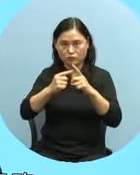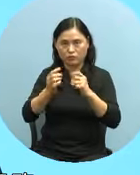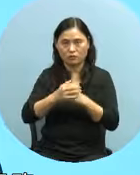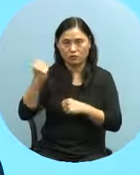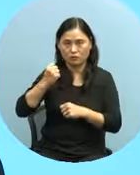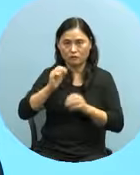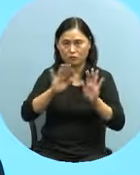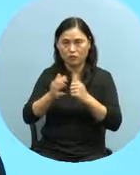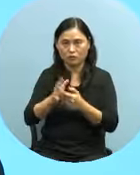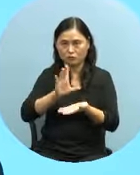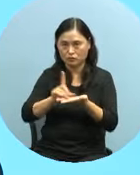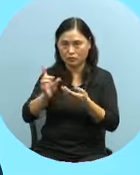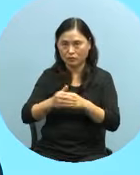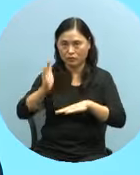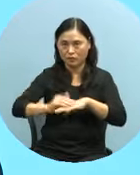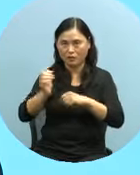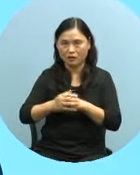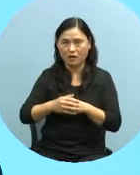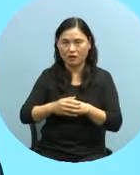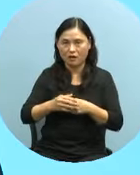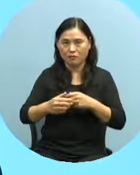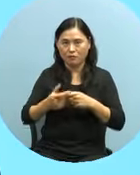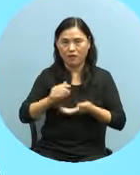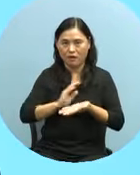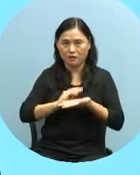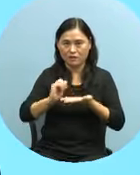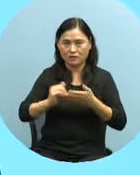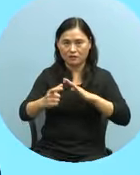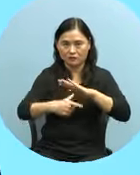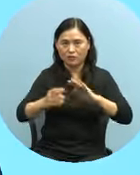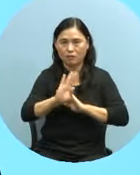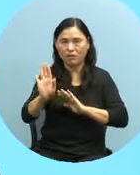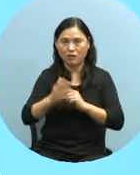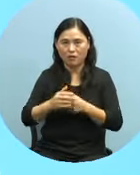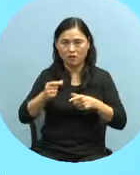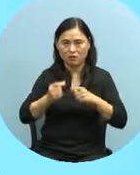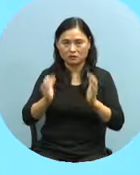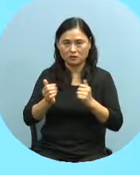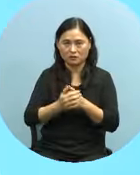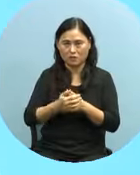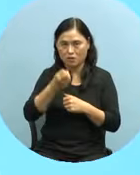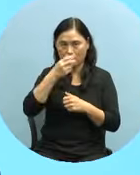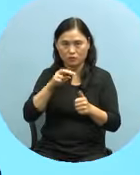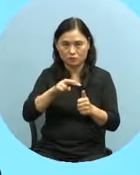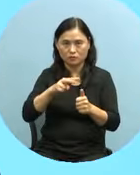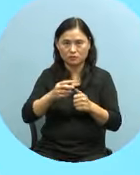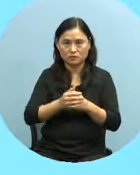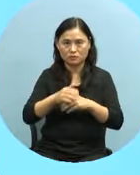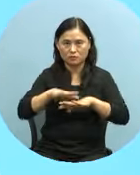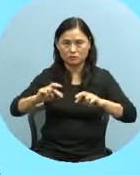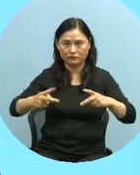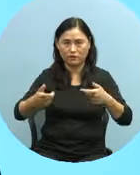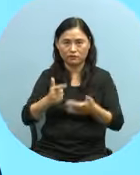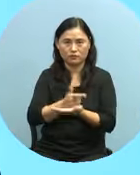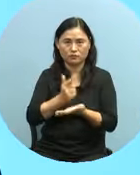務，專業高效、廉潔公正，是維持香港有效管治和安定